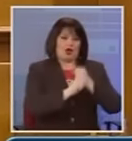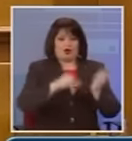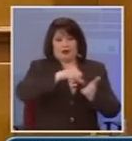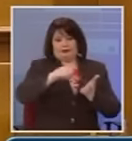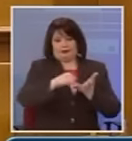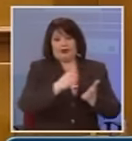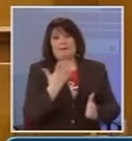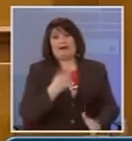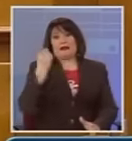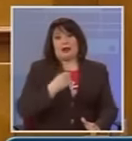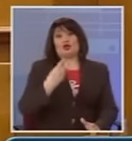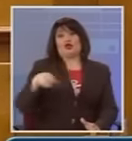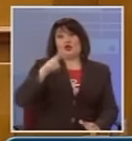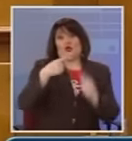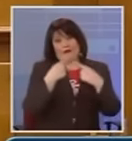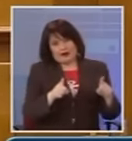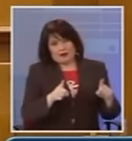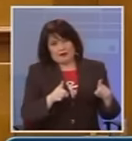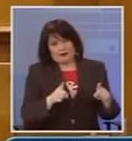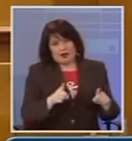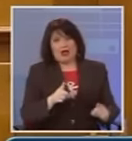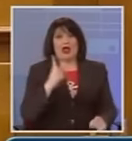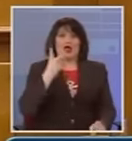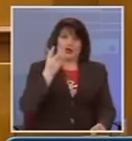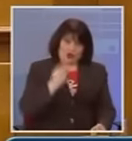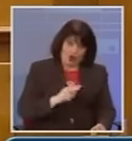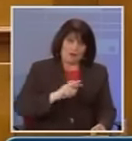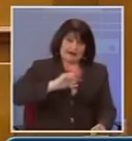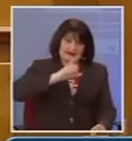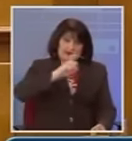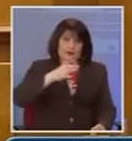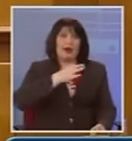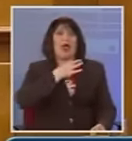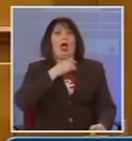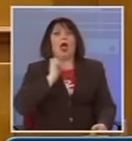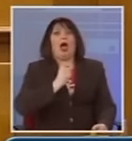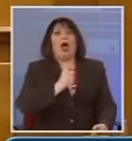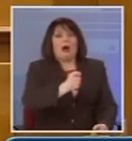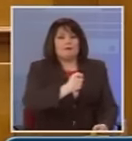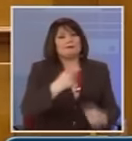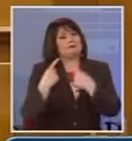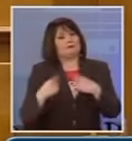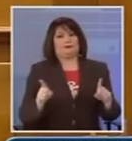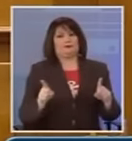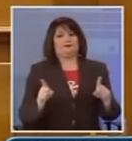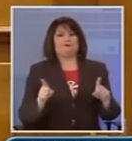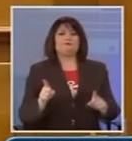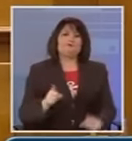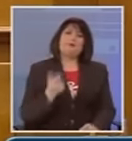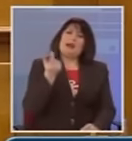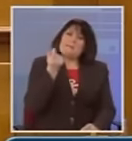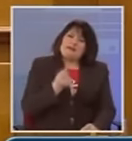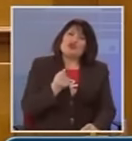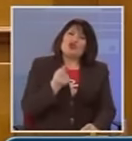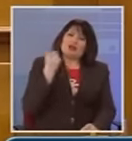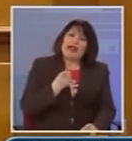πληρώνεις 5% τόκο, δηλαδή 2,5 δισεκατομμύρια το χρόνο, πράγμα που θα σε πνίξει, και είναι εντελώς διαφορετικό να πληρώνεις 0,5%